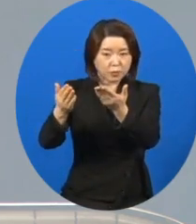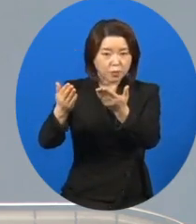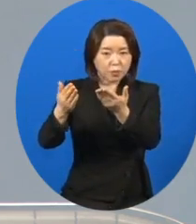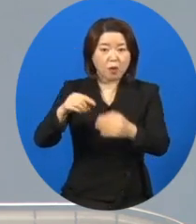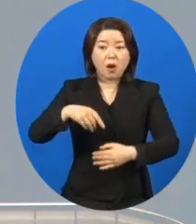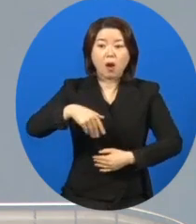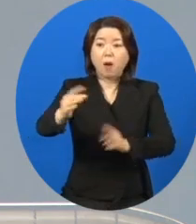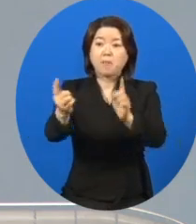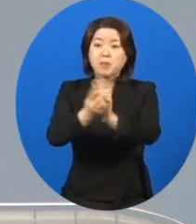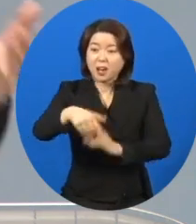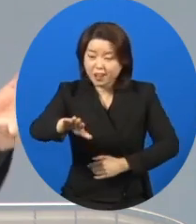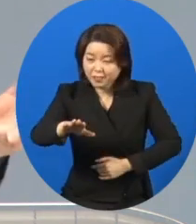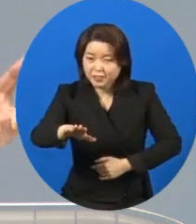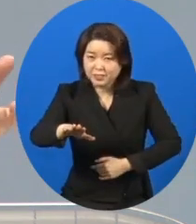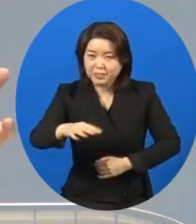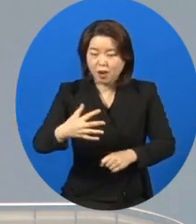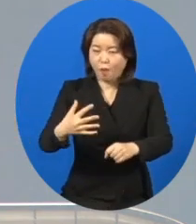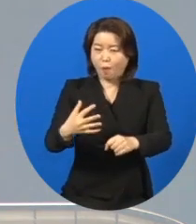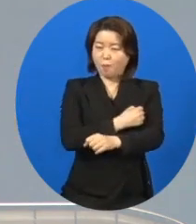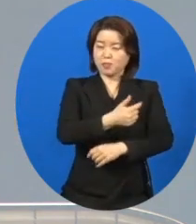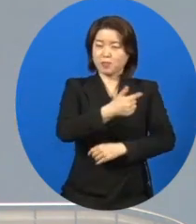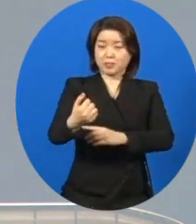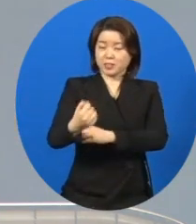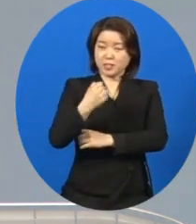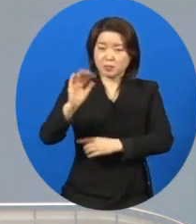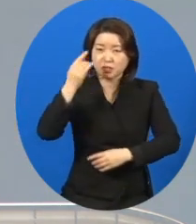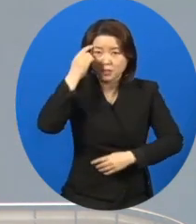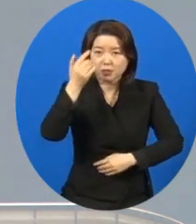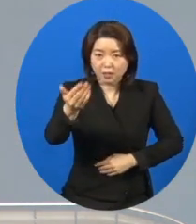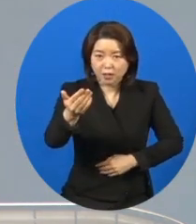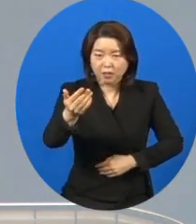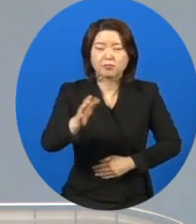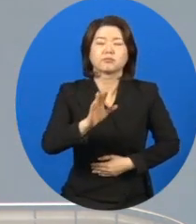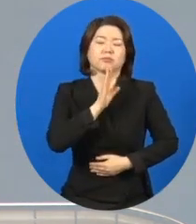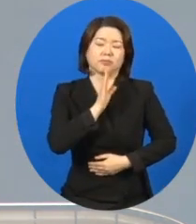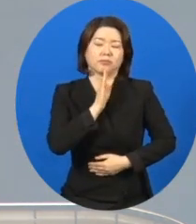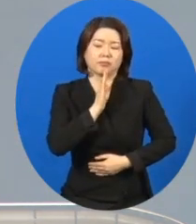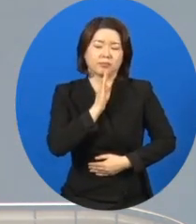것이 그렇게 엄청난 무기가 될까요? 그렇습니다.